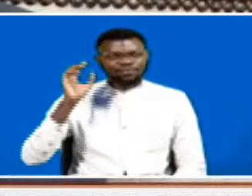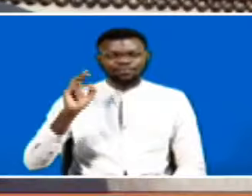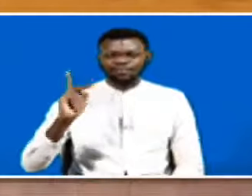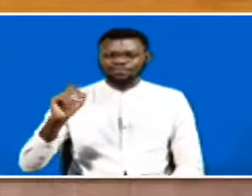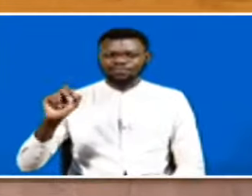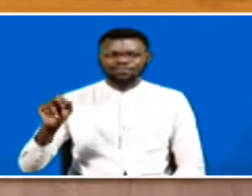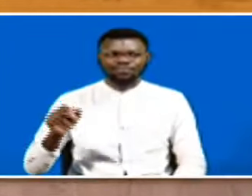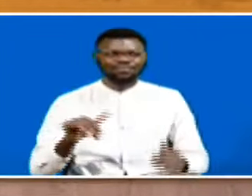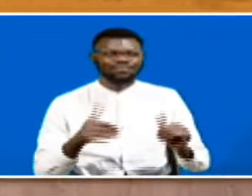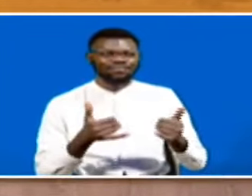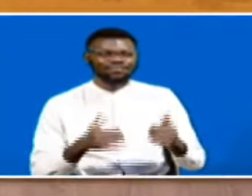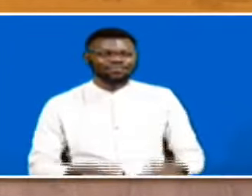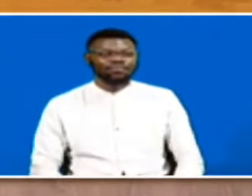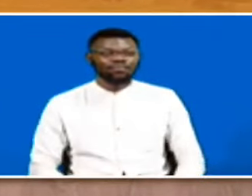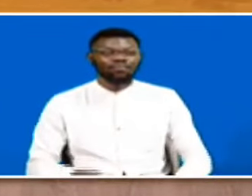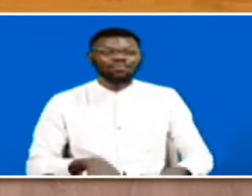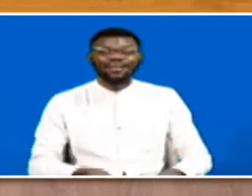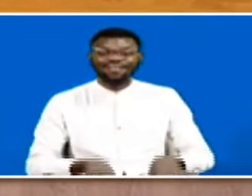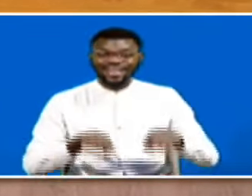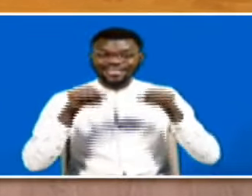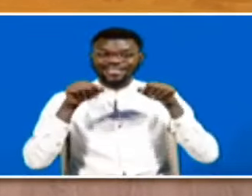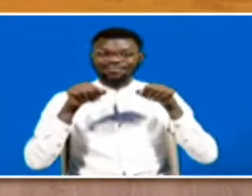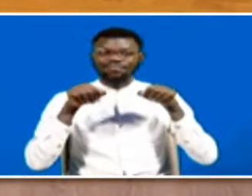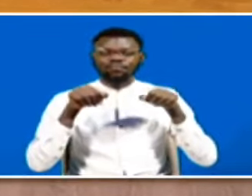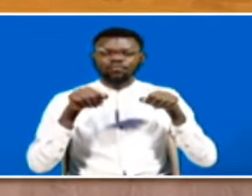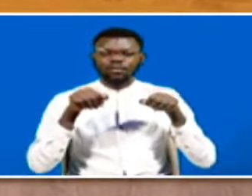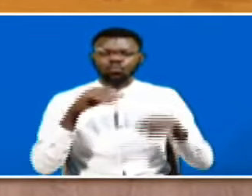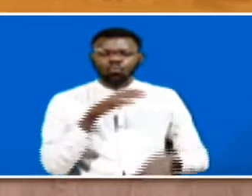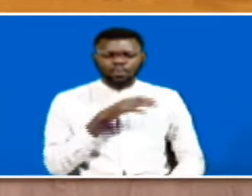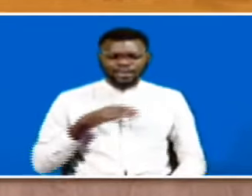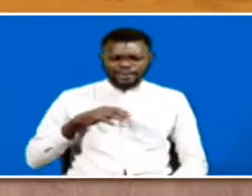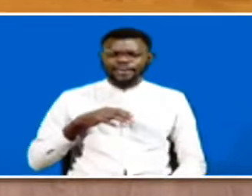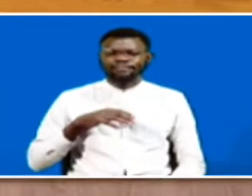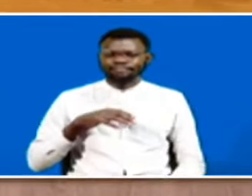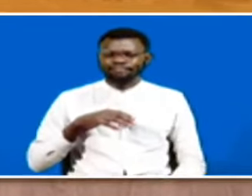Mwenyekiti wa jopo la kuwateua makamishna wa tume ya uchaguzi na mipaka